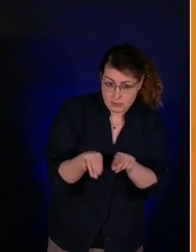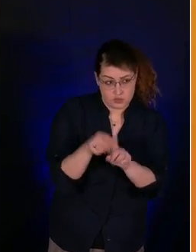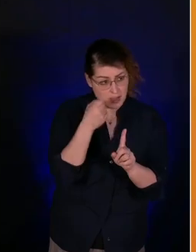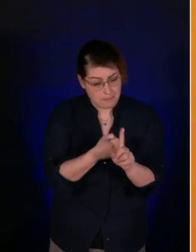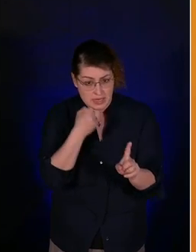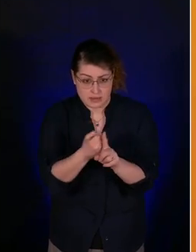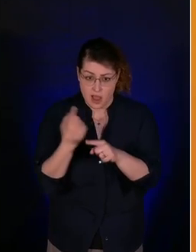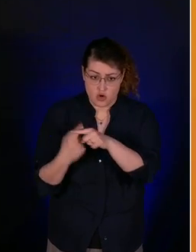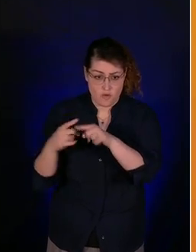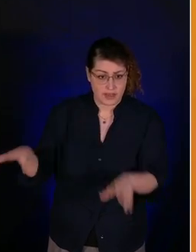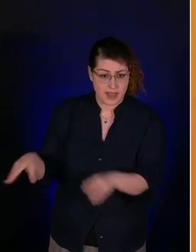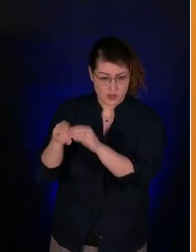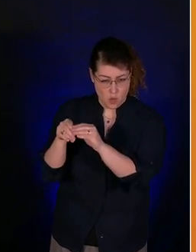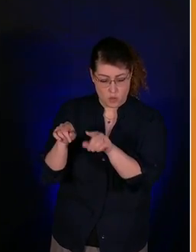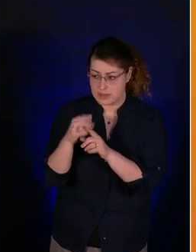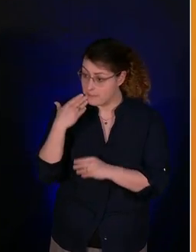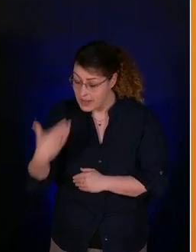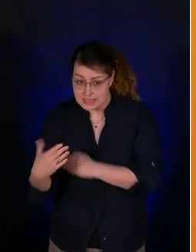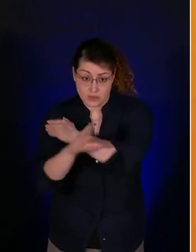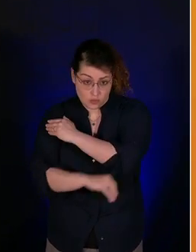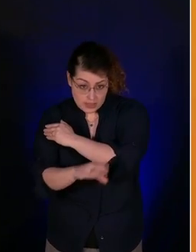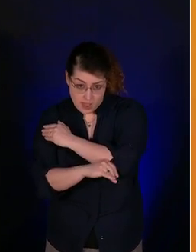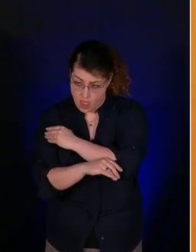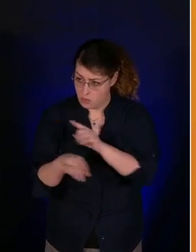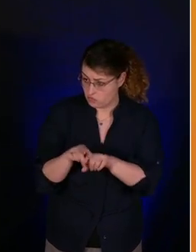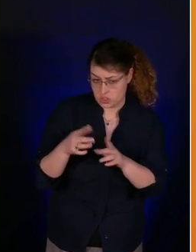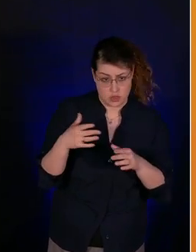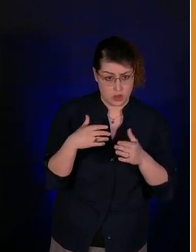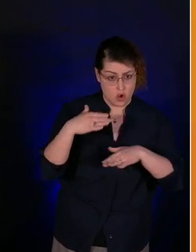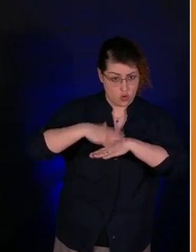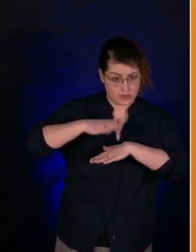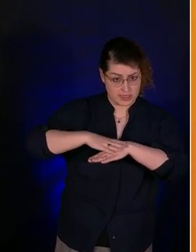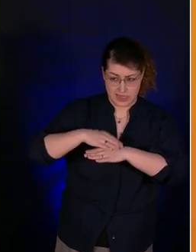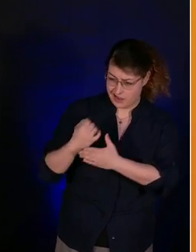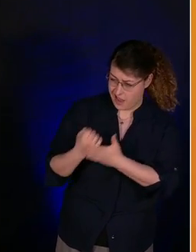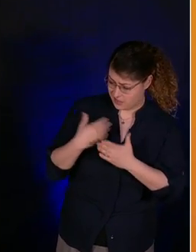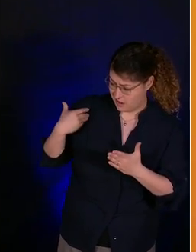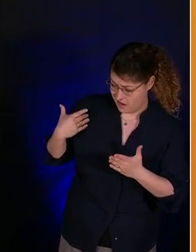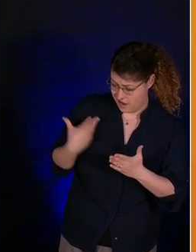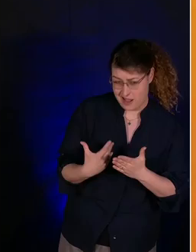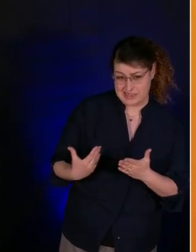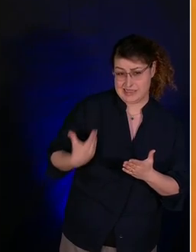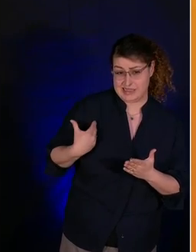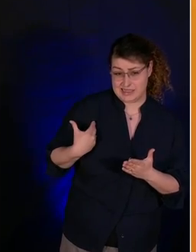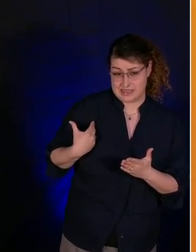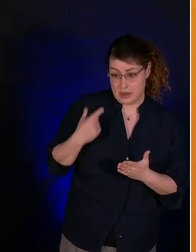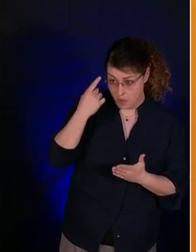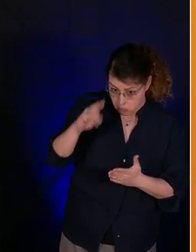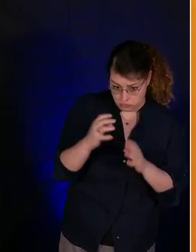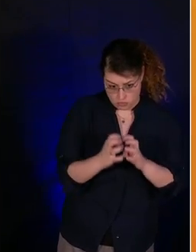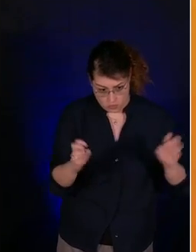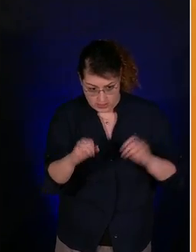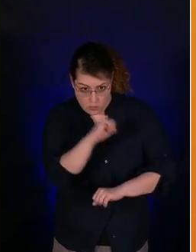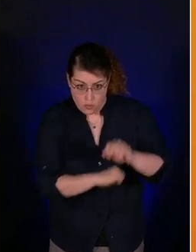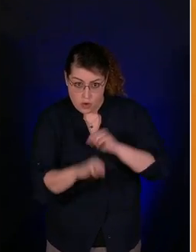de la Confédération, des secrétaires aux conseillers qui nous ont aidés dans la dernière ligne droite pour que la commission du Congrès